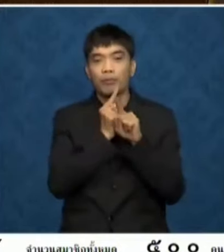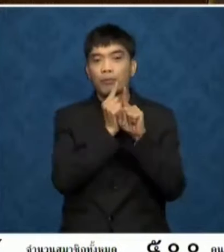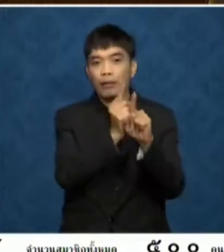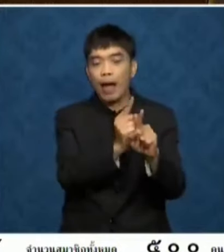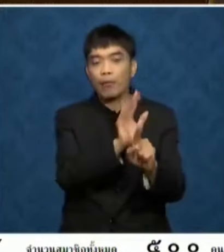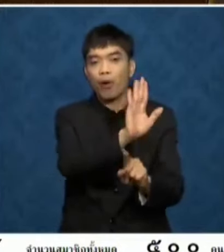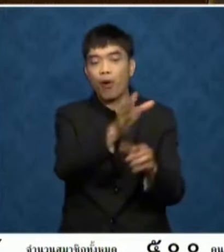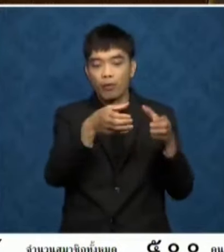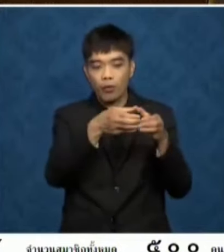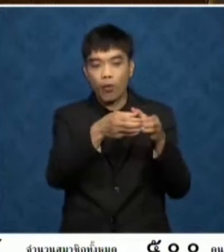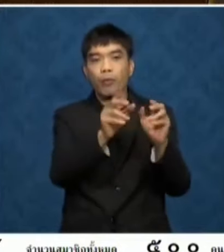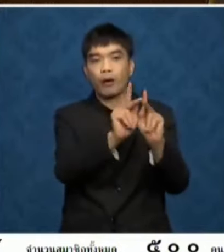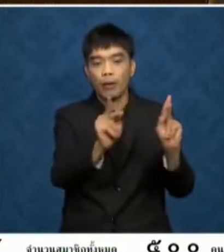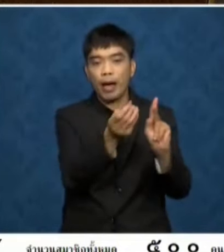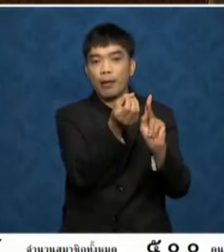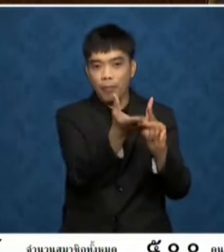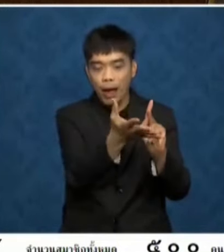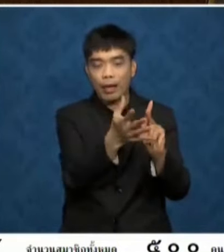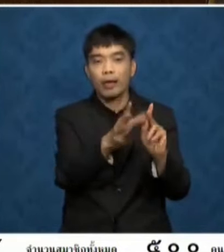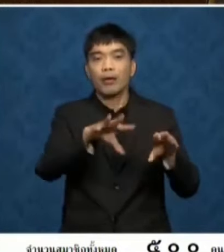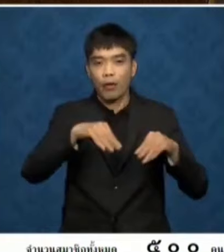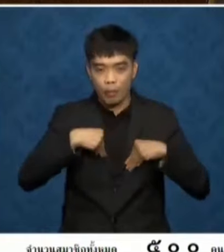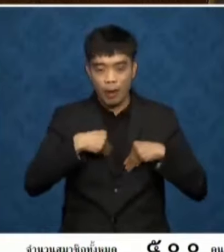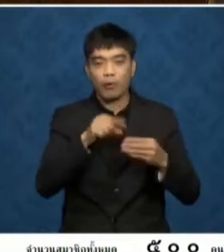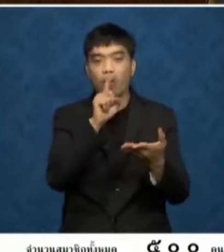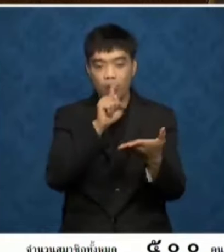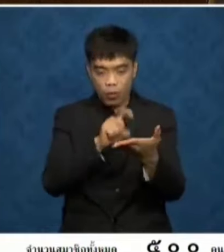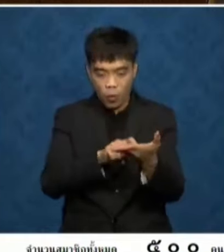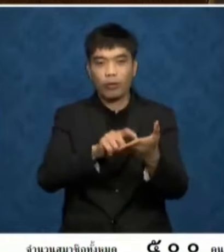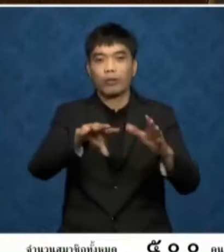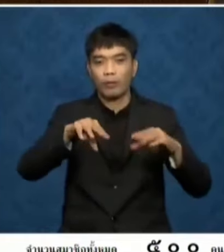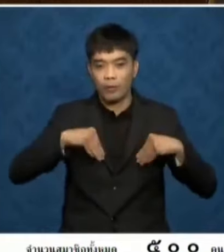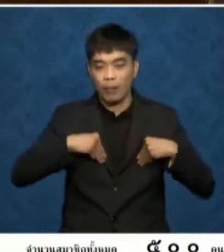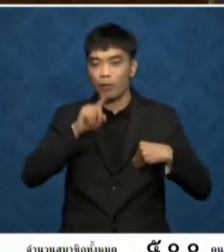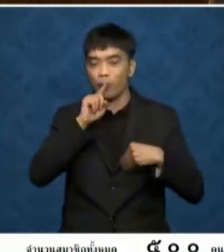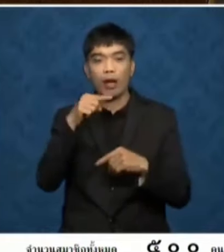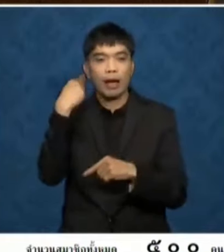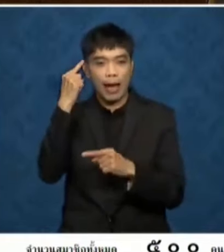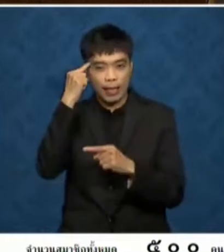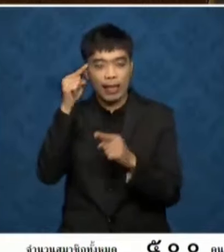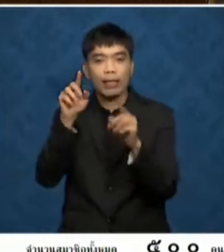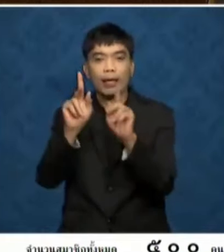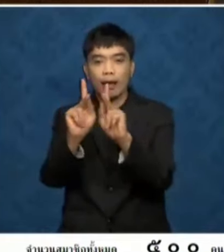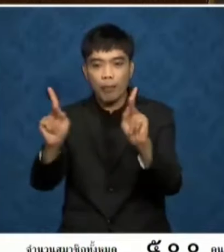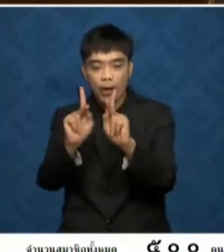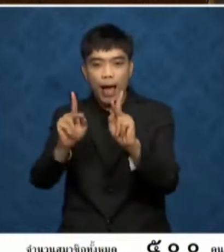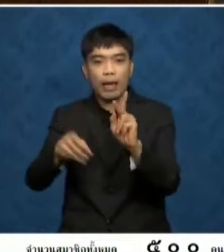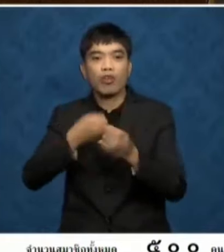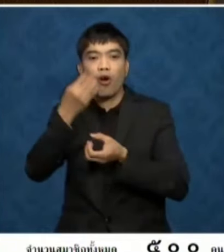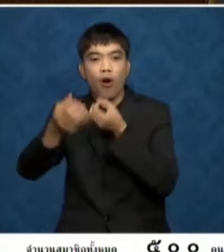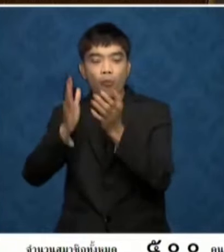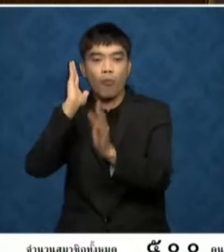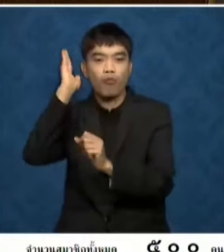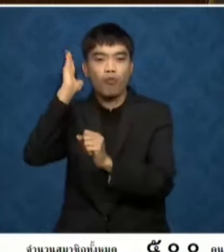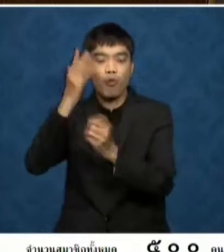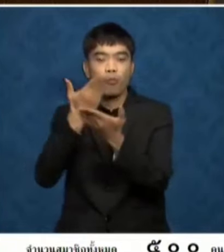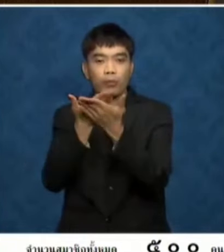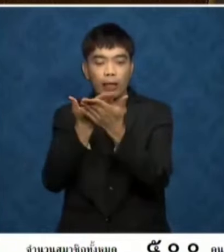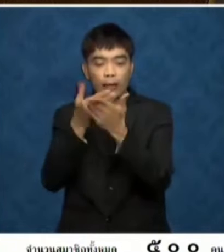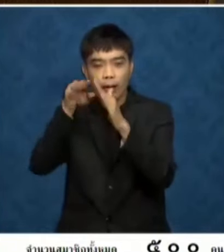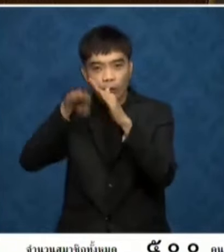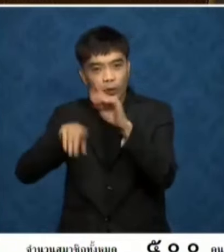มการเสียงข้างมากโปรดกดปุ่มเห็นด้วยผู้ใดเห็นด้วยกับกรรมการที่ขอสงวนความเห็นและผู้แปรยติที่ขอสงวน